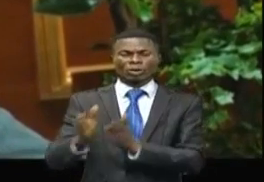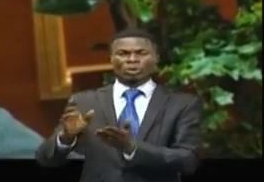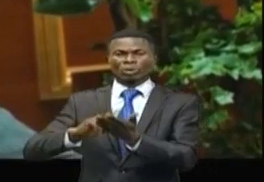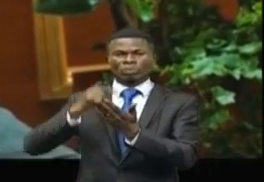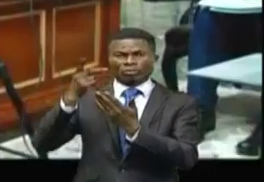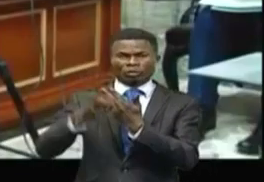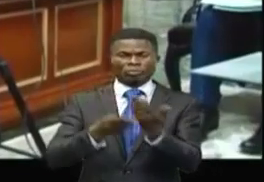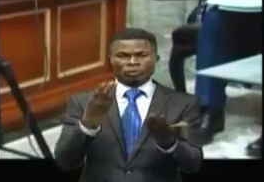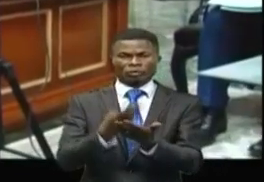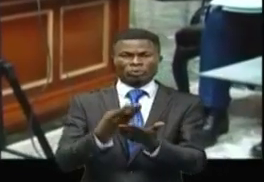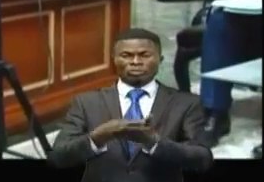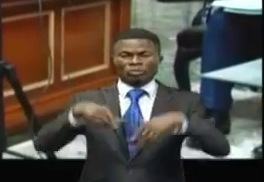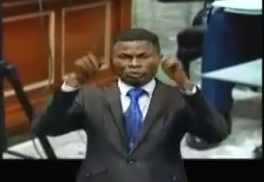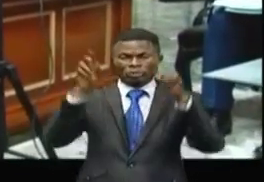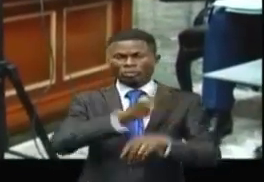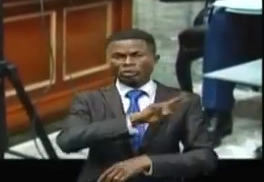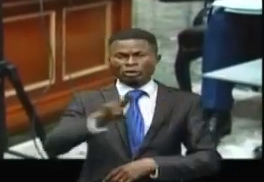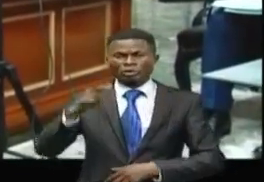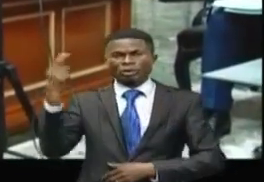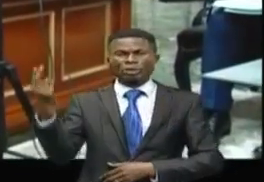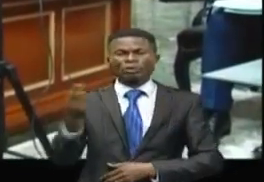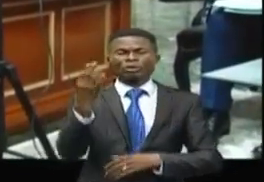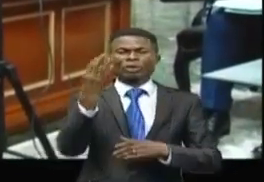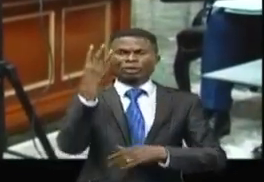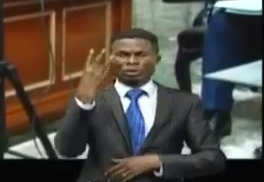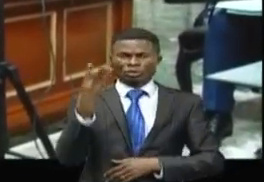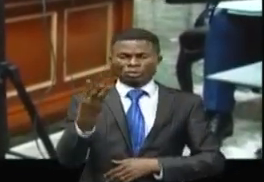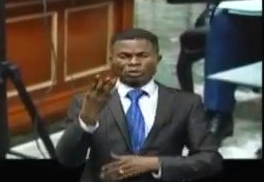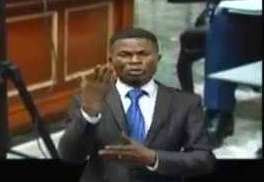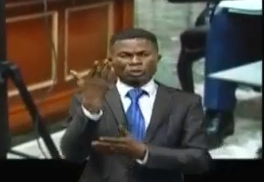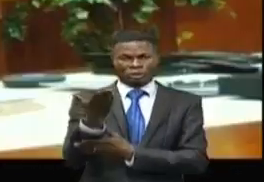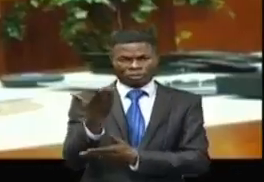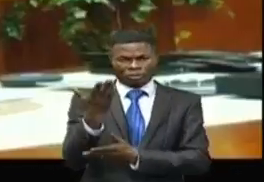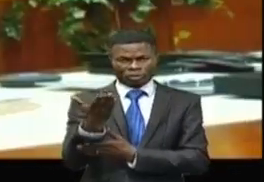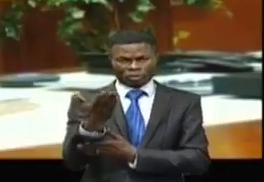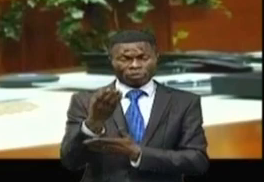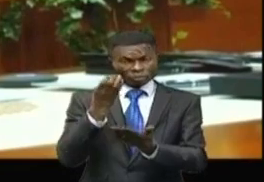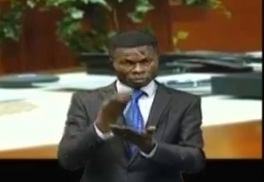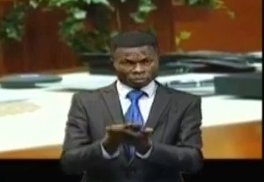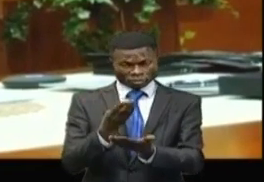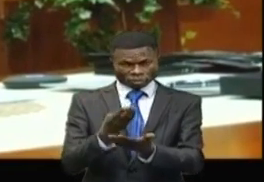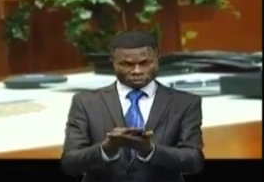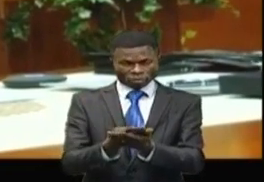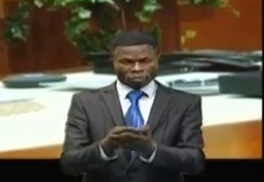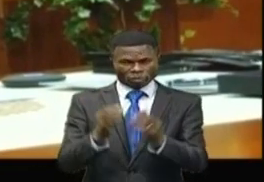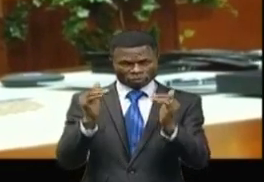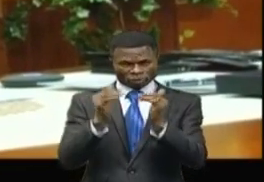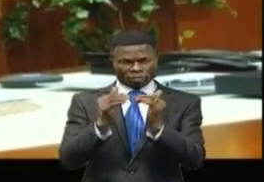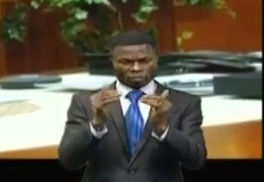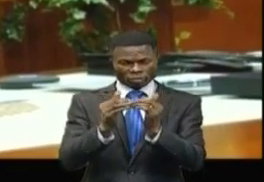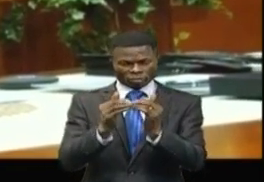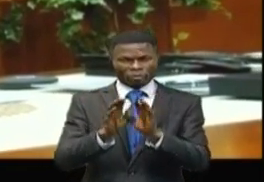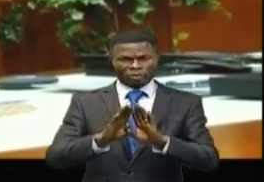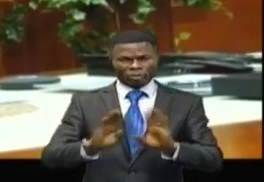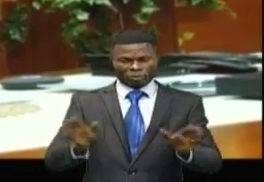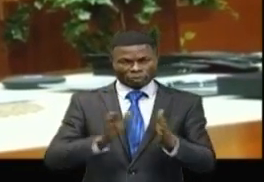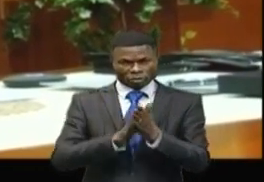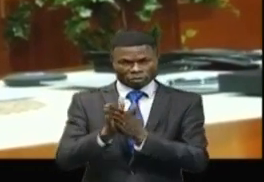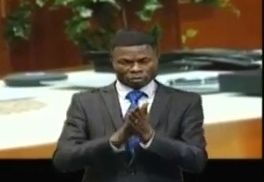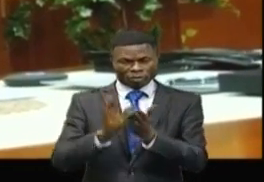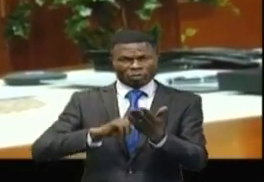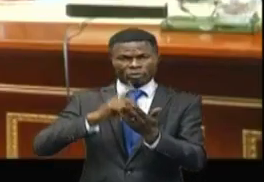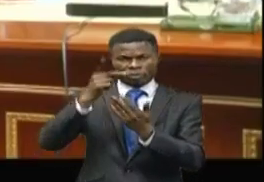budget pour l'exercice 2011 23 a recommandé que ce budget soit significativement axée sur la programmation